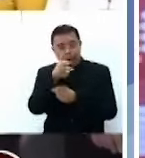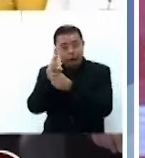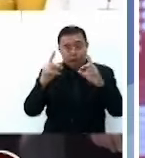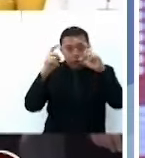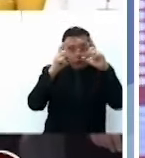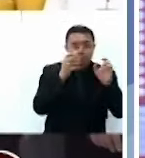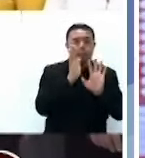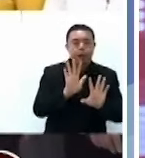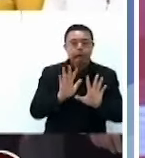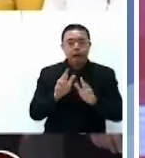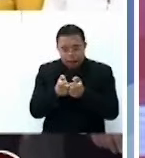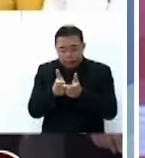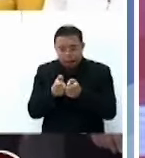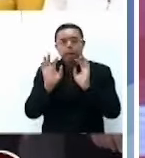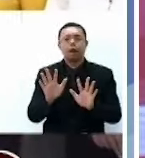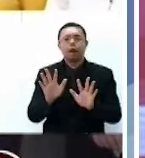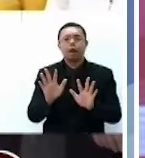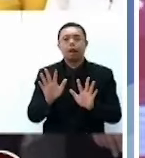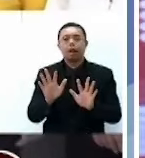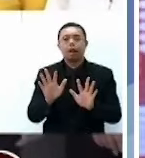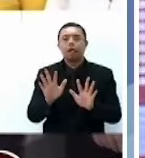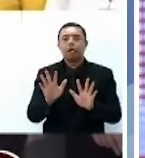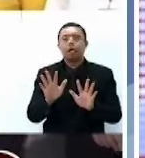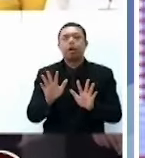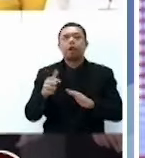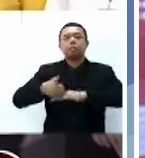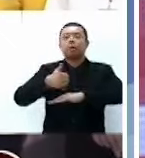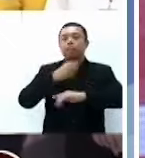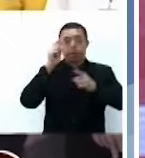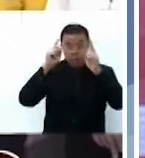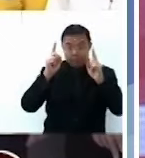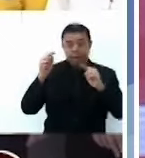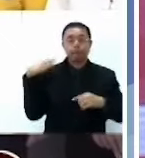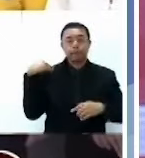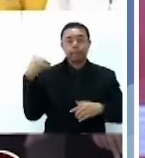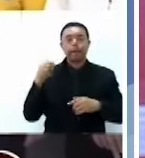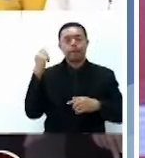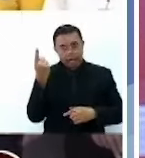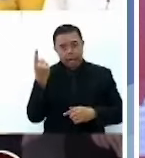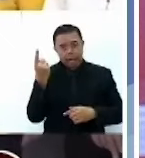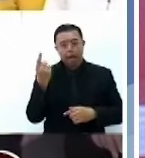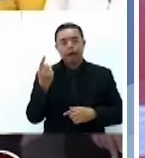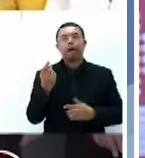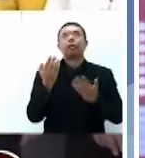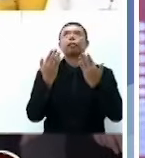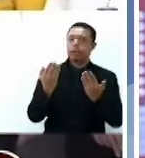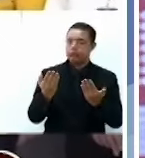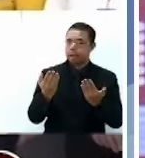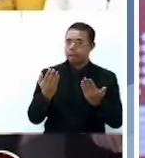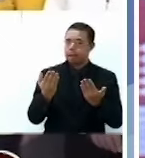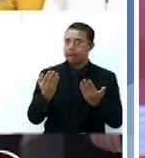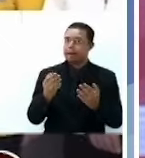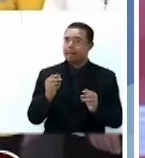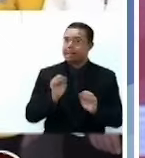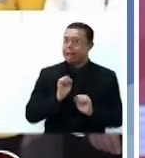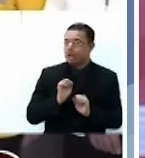efisiensi anggaran, kita mengatur budget lagi, tidak jor-joran di awal untuk program-program yang populis, saya rasa kita